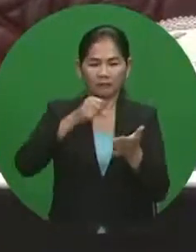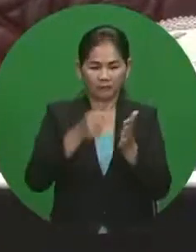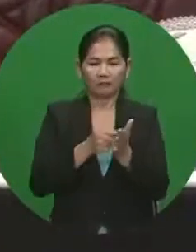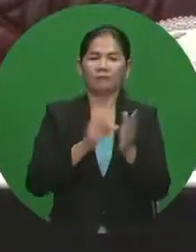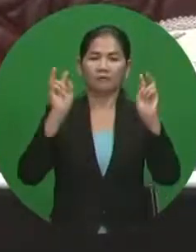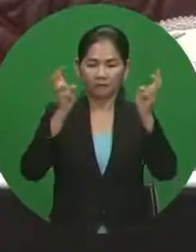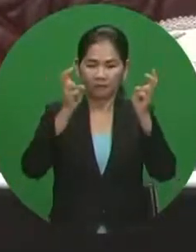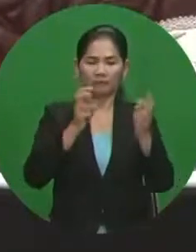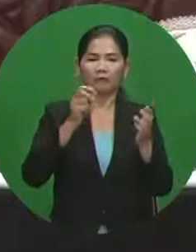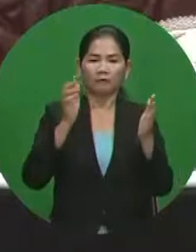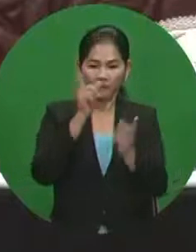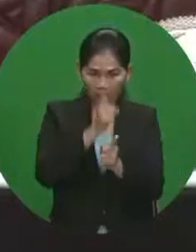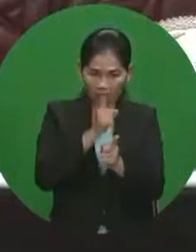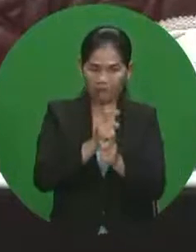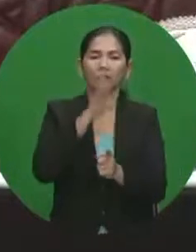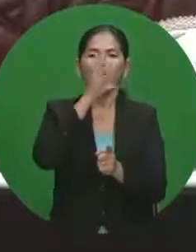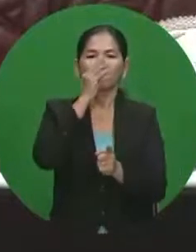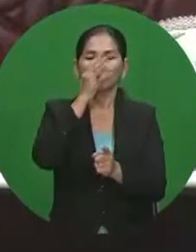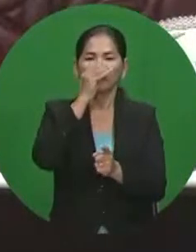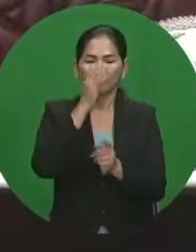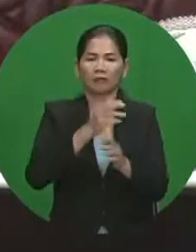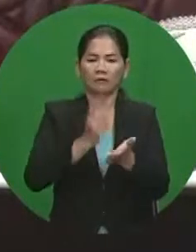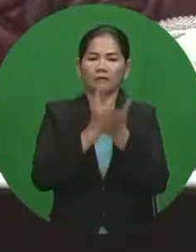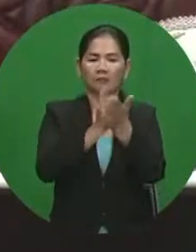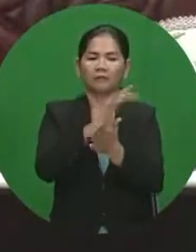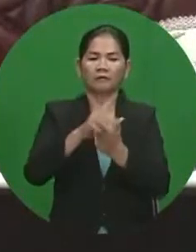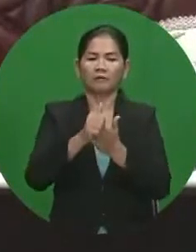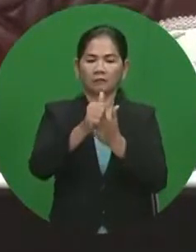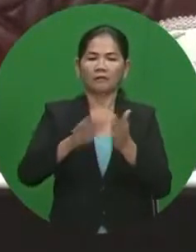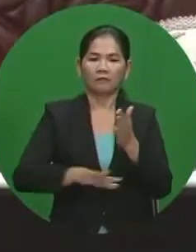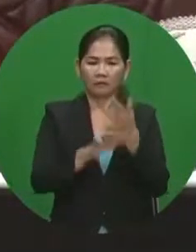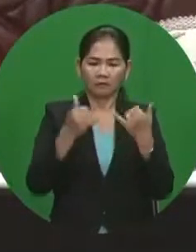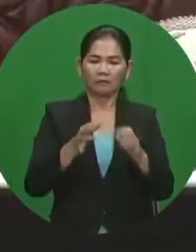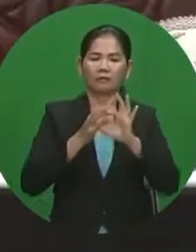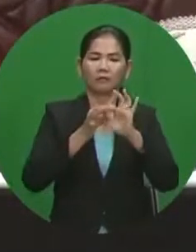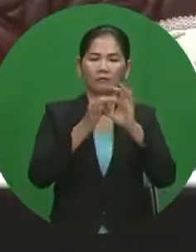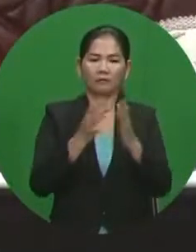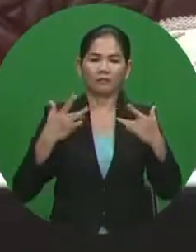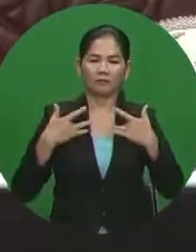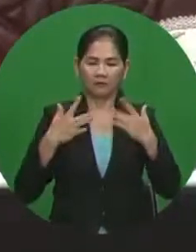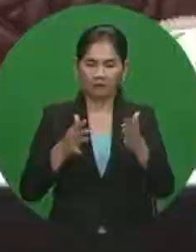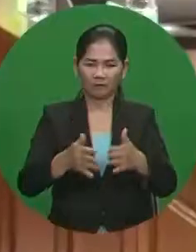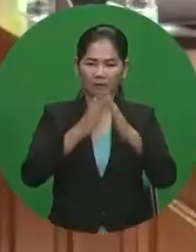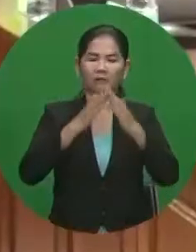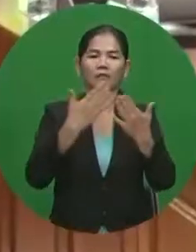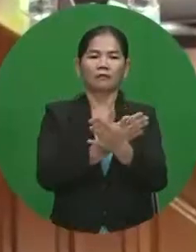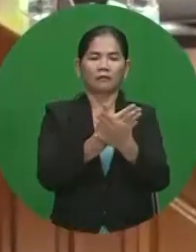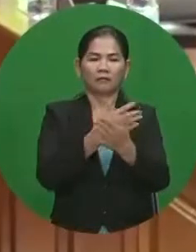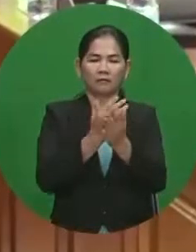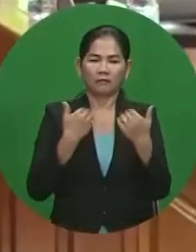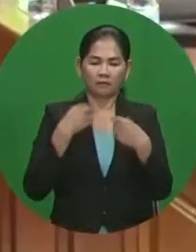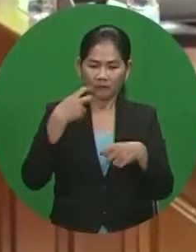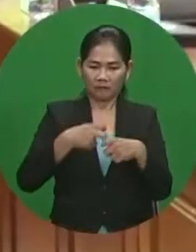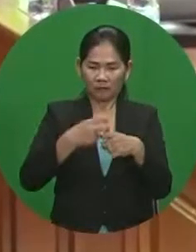មសារគ្រប់គ្រាន់ពិសេសប្រសាសន៍សំខាន់ៗរបស់ប្រមុខរាជរដ្ឋាភិបាលតាក់ទងនឹងព្រឹត្តិការណ៍កើតឡើងថ្មីក្នុងនោះប